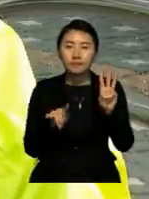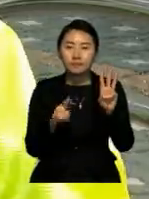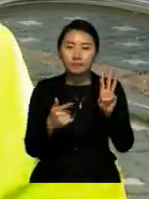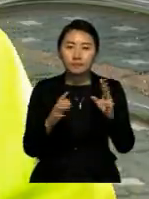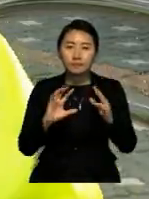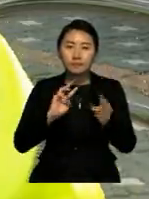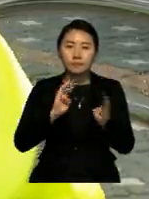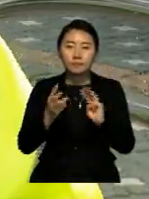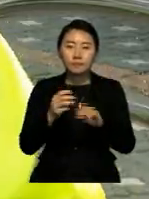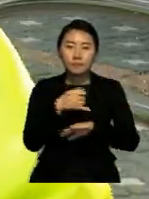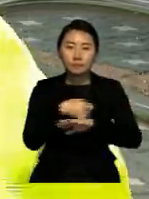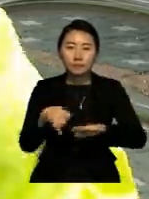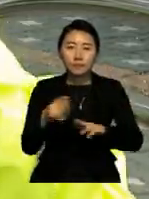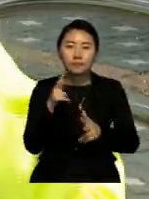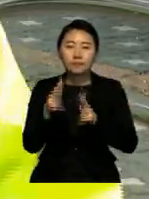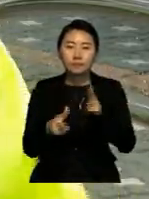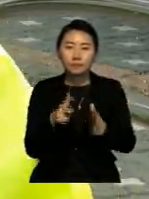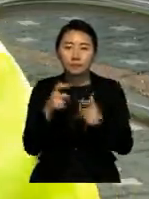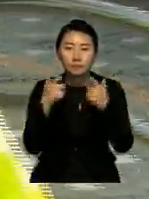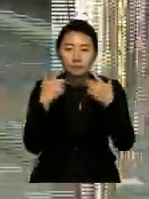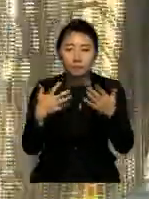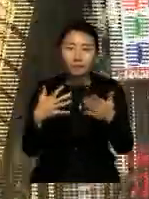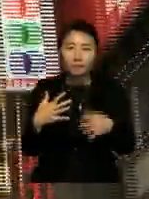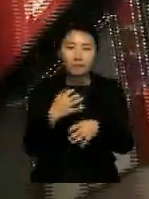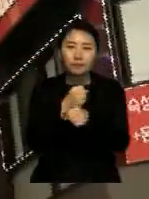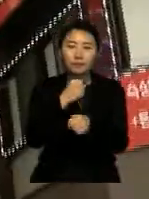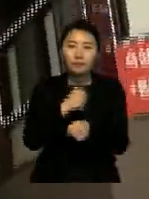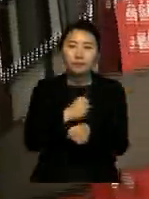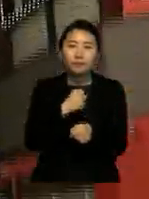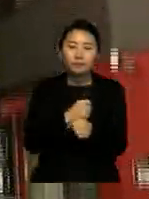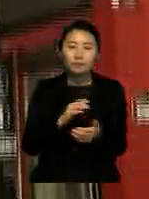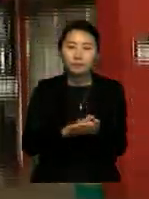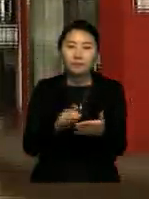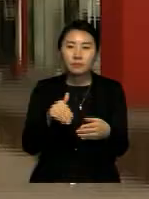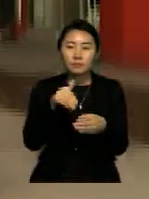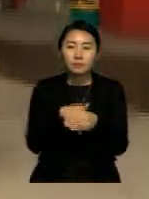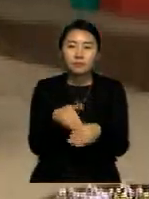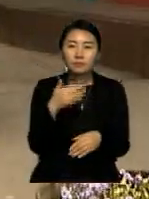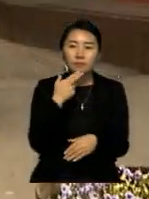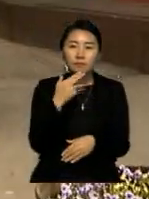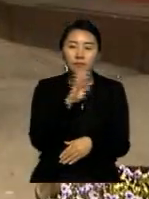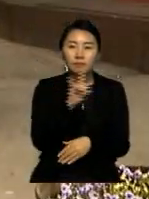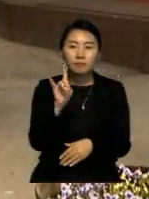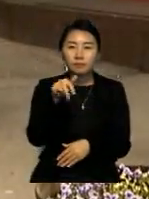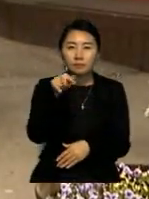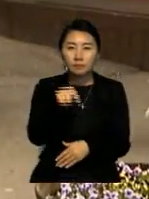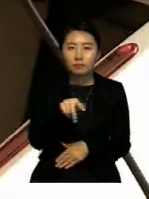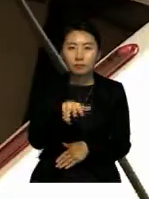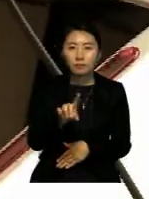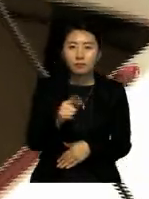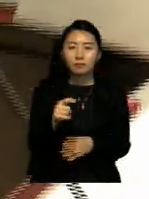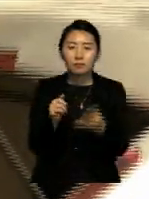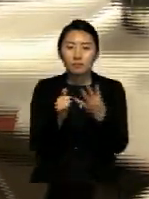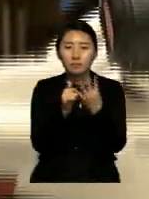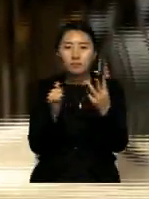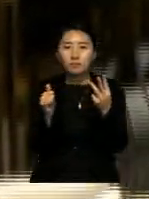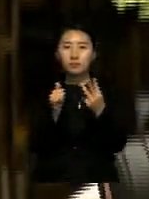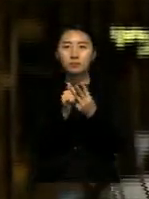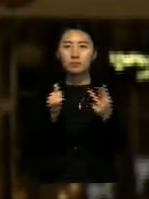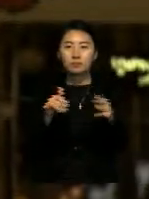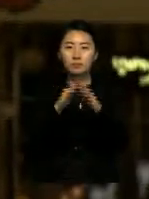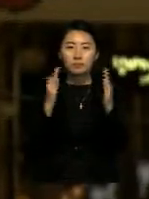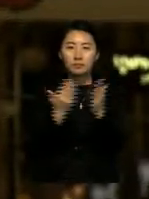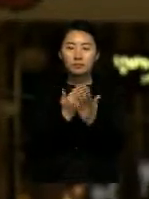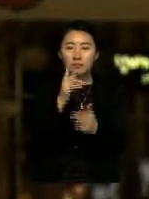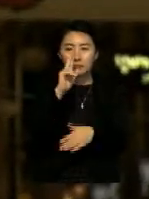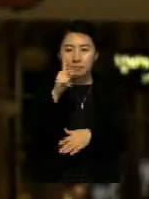구리 월드 디자인 시티 사업 확실하게 마무리 짓도록. 무소속의 박수천 후보는 당 소속의 세 후보 모두 박영순